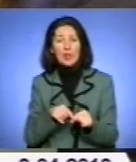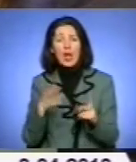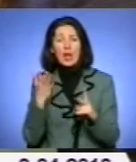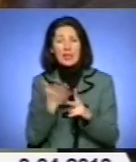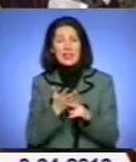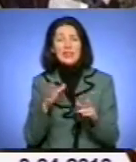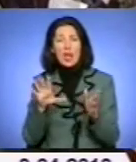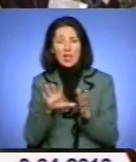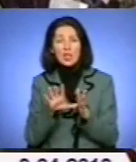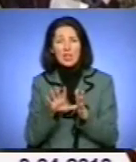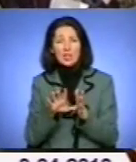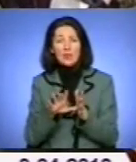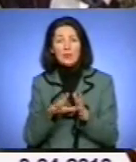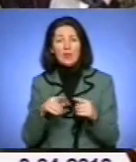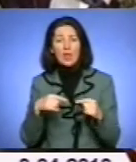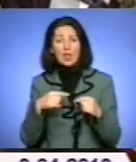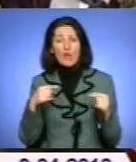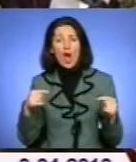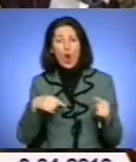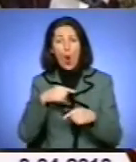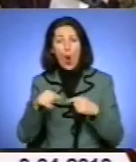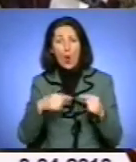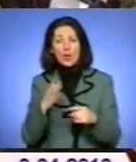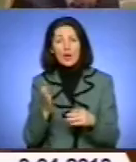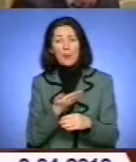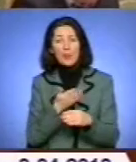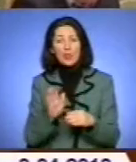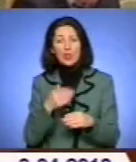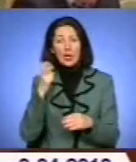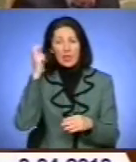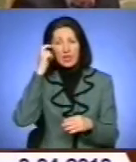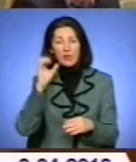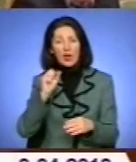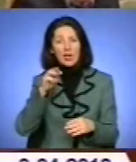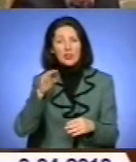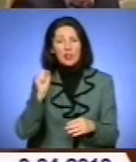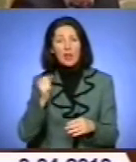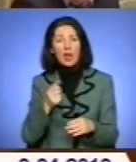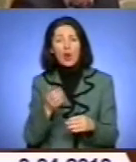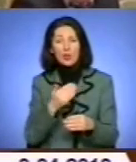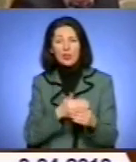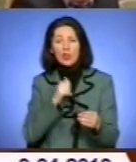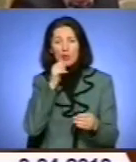альтернативной энергетики. Товарообіг між Києвом та Астаною в останні 5 років збільшився у 1,5 рази – до